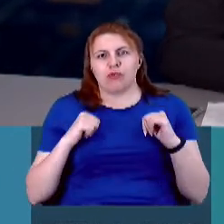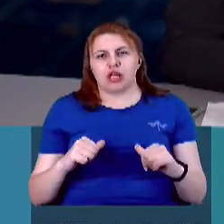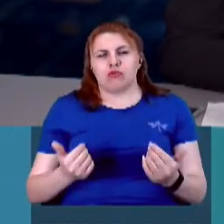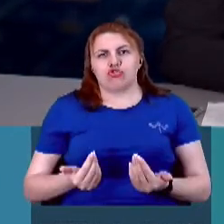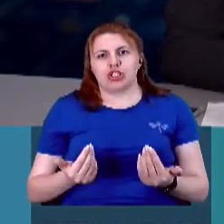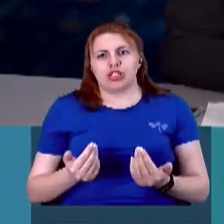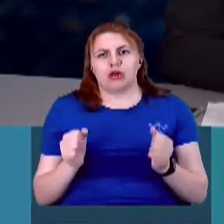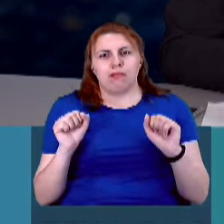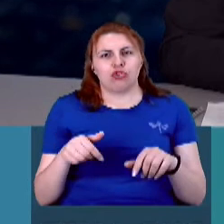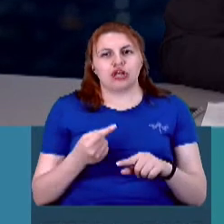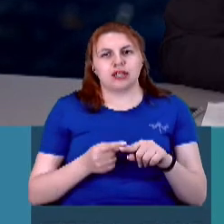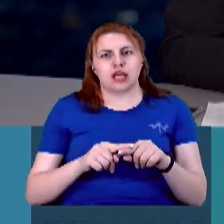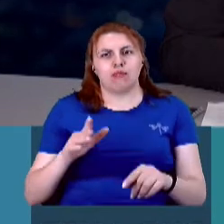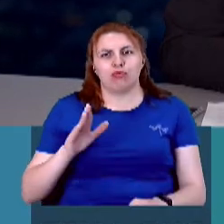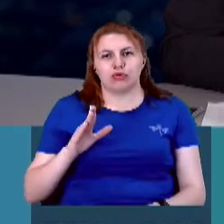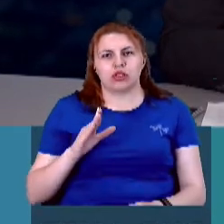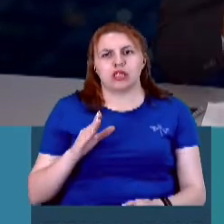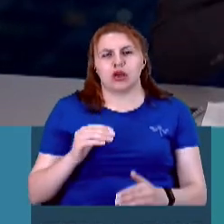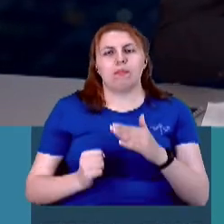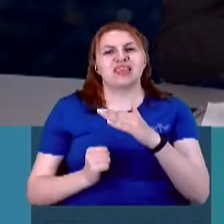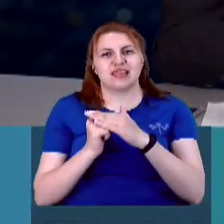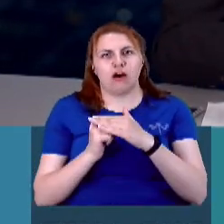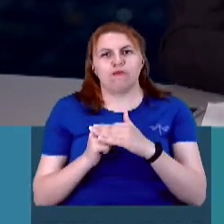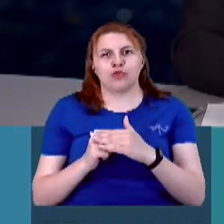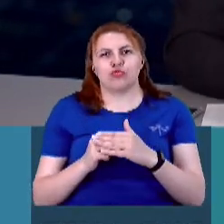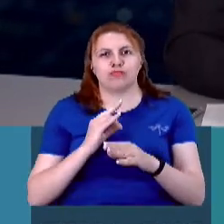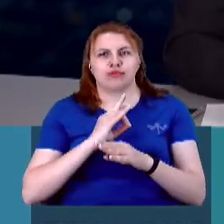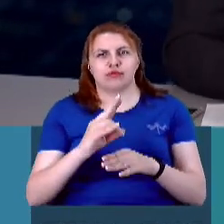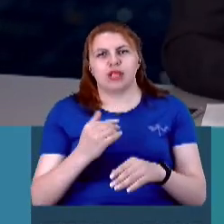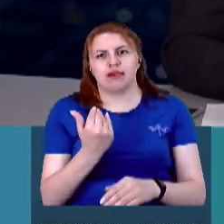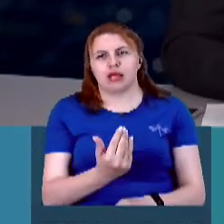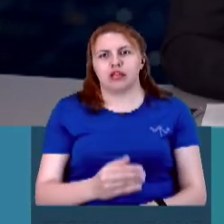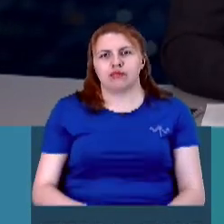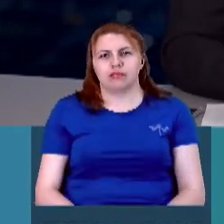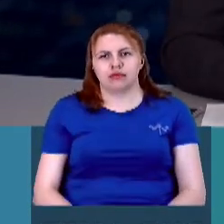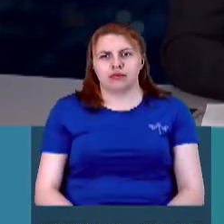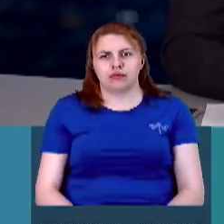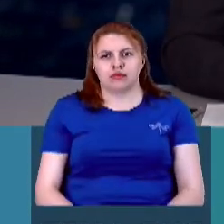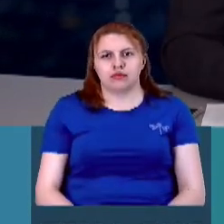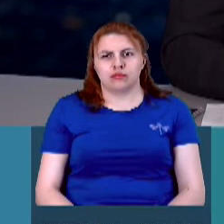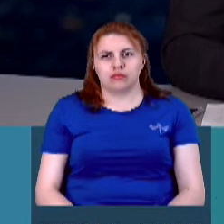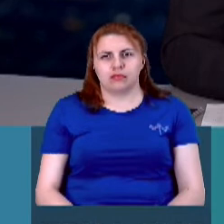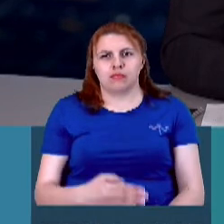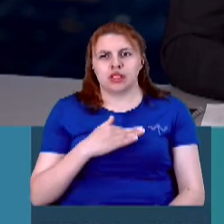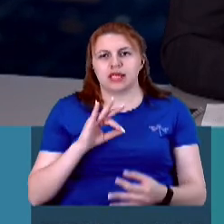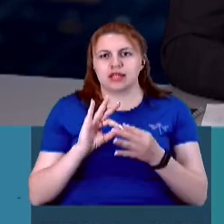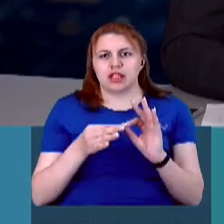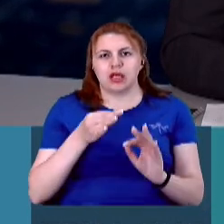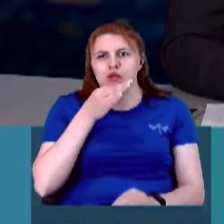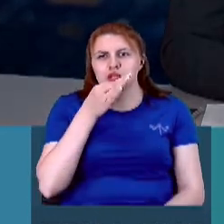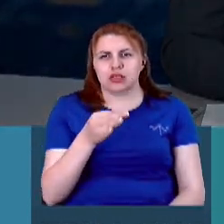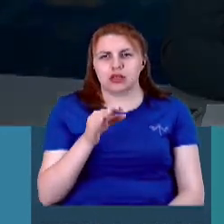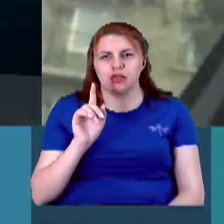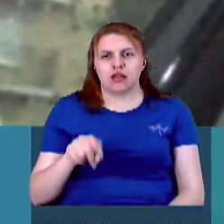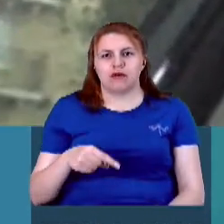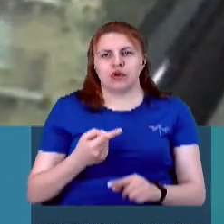житті, чи може це бути, на ваш погляд, підставою замаху на неї? Ну, мені складно сказати, навіть у цій